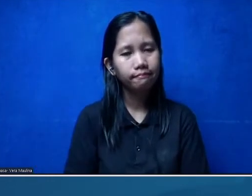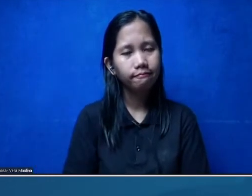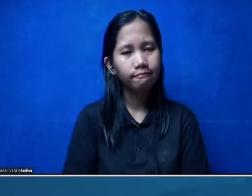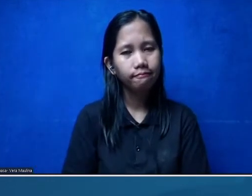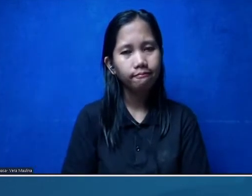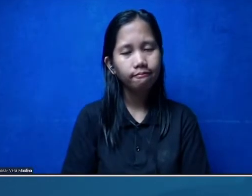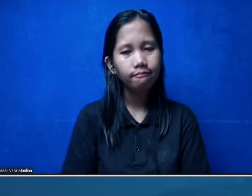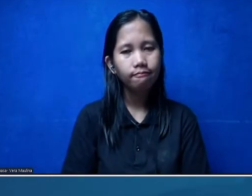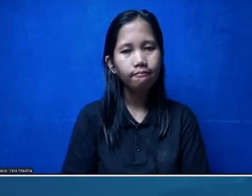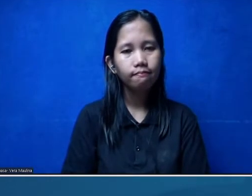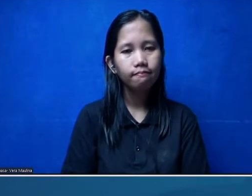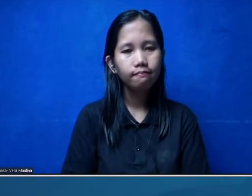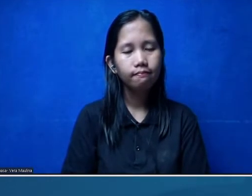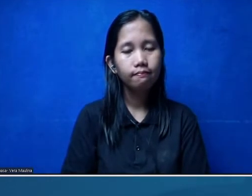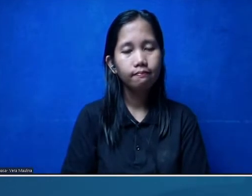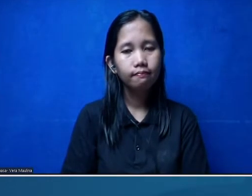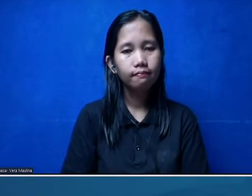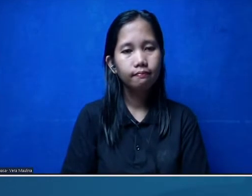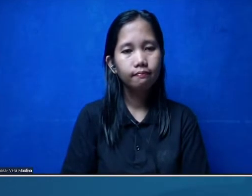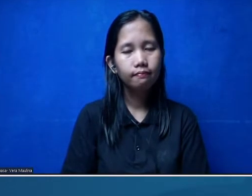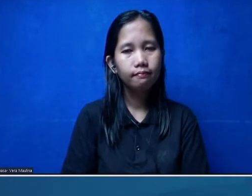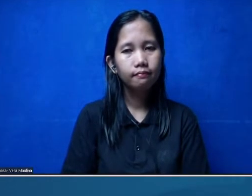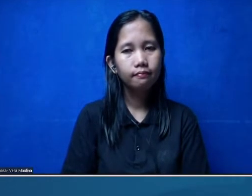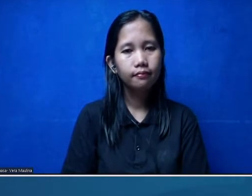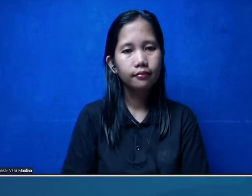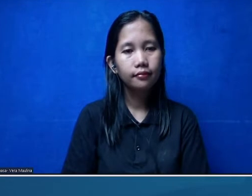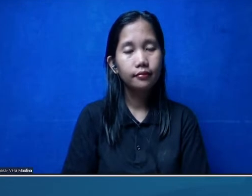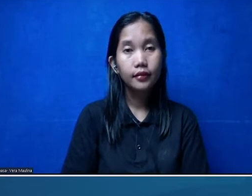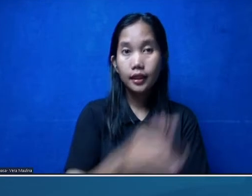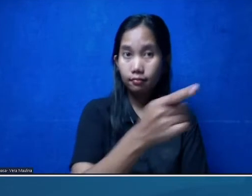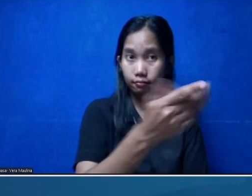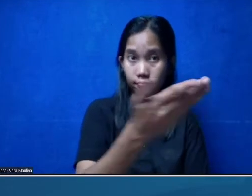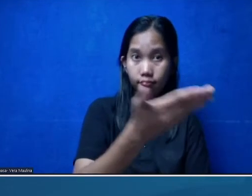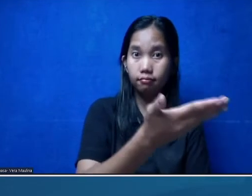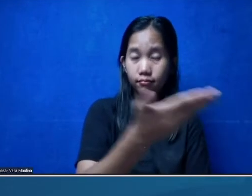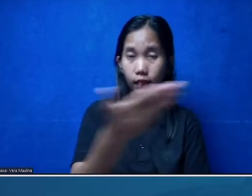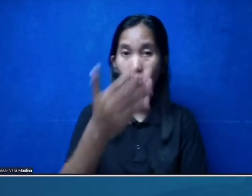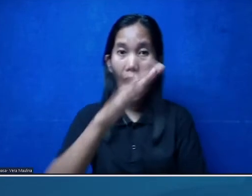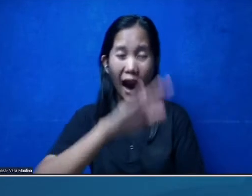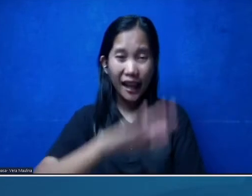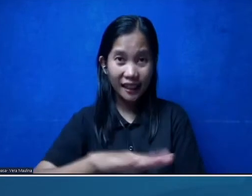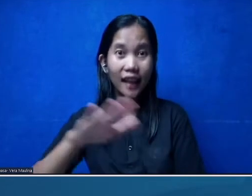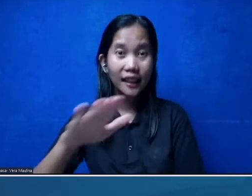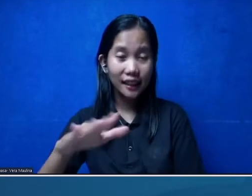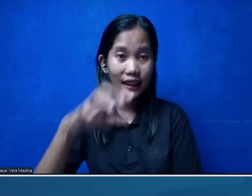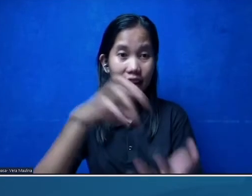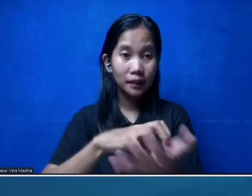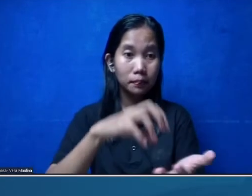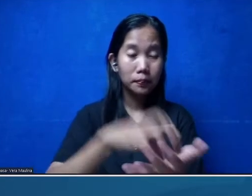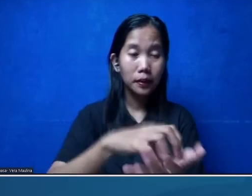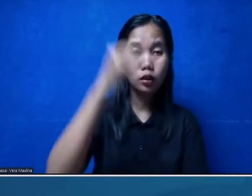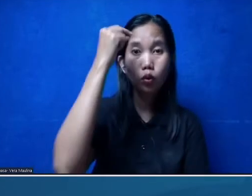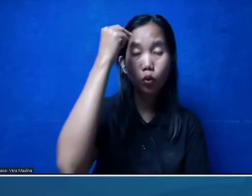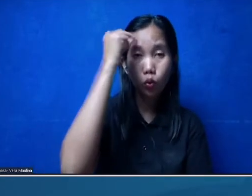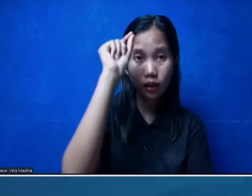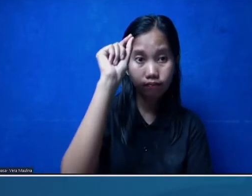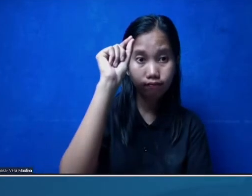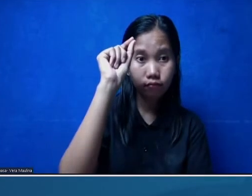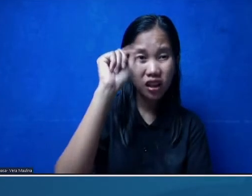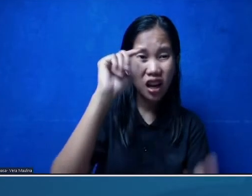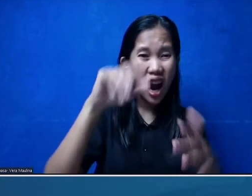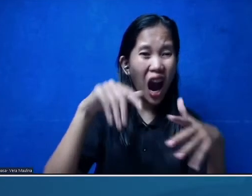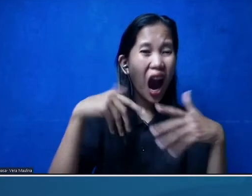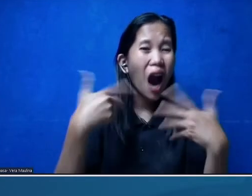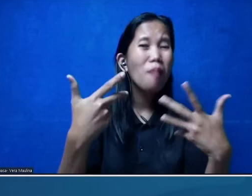adik-adik di tempat kuliah dan apa yang Allah lakukan ketika awal datang dalam Taman kehidupan kita